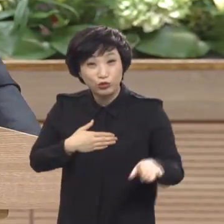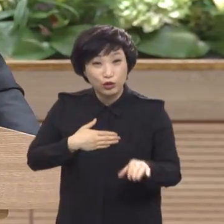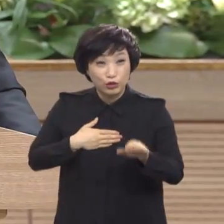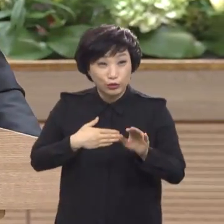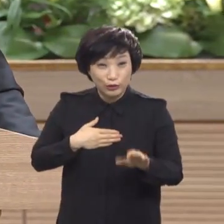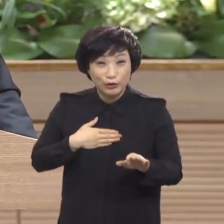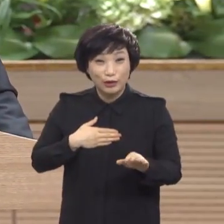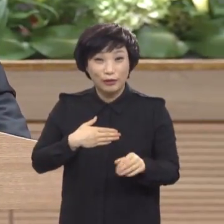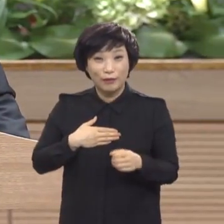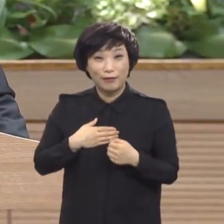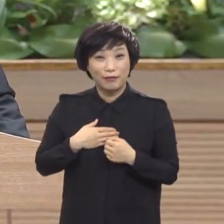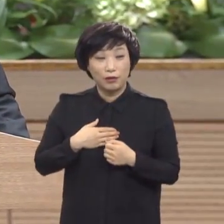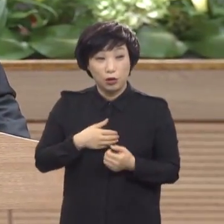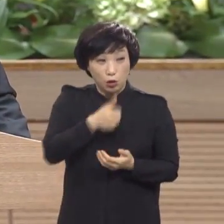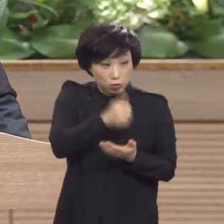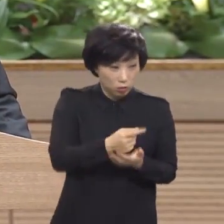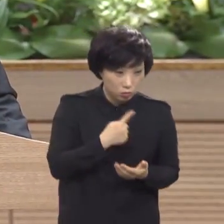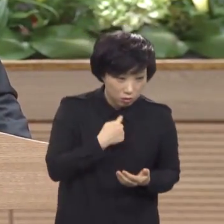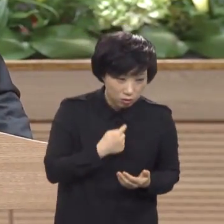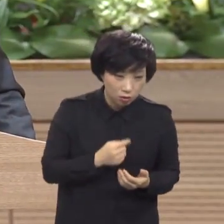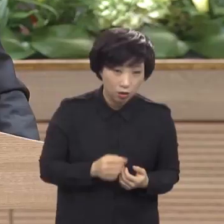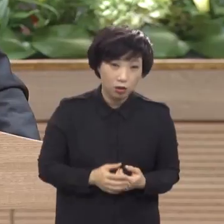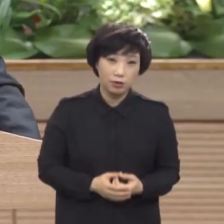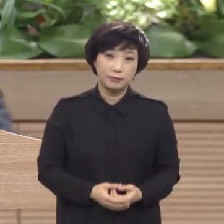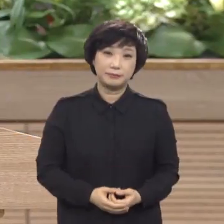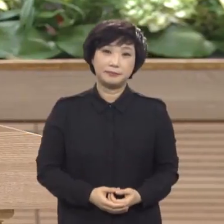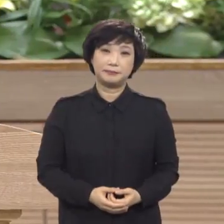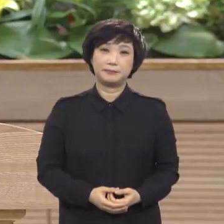낳는데도 죄를 짓는다.